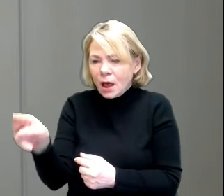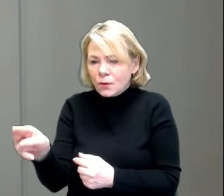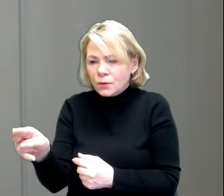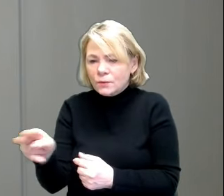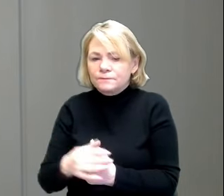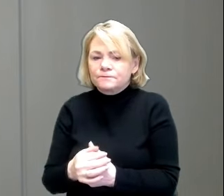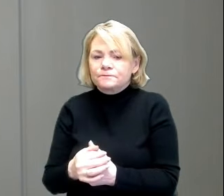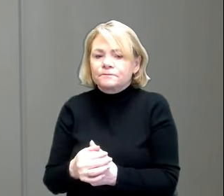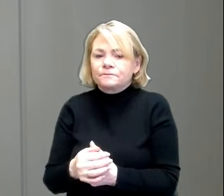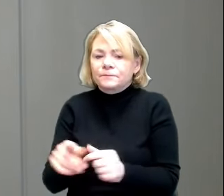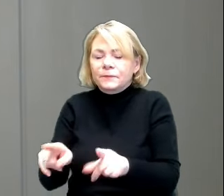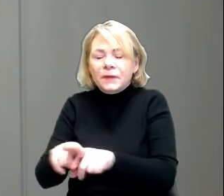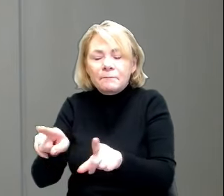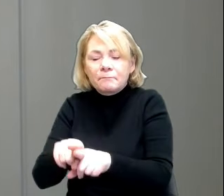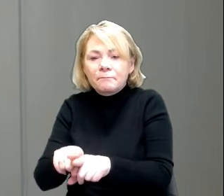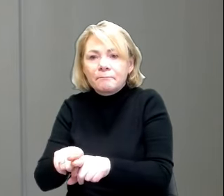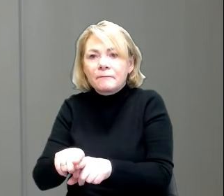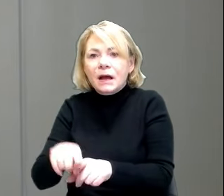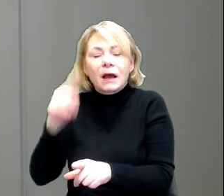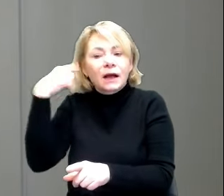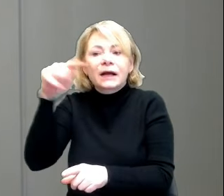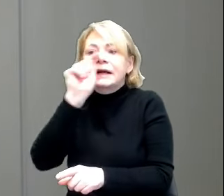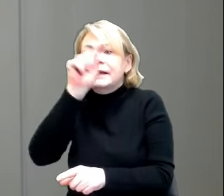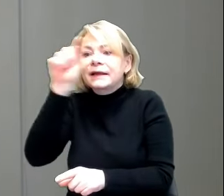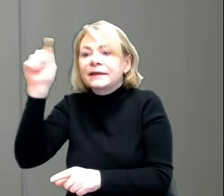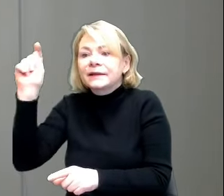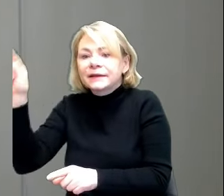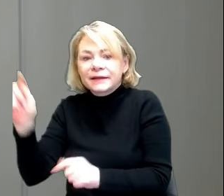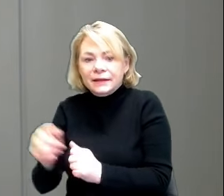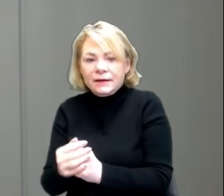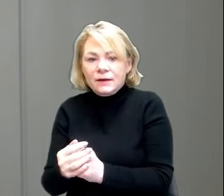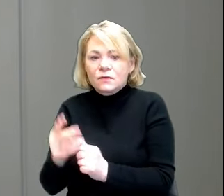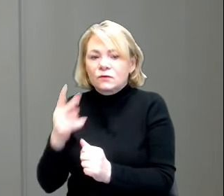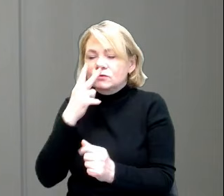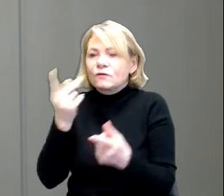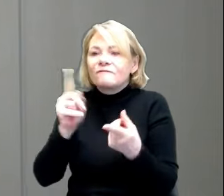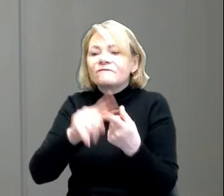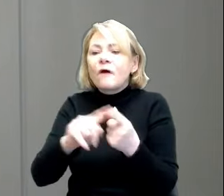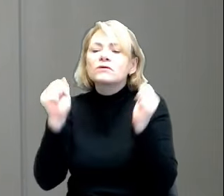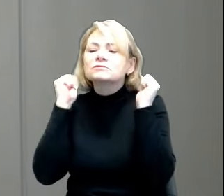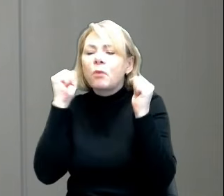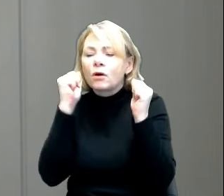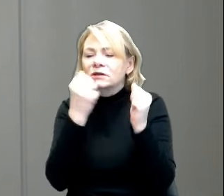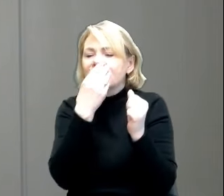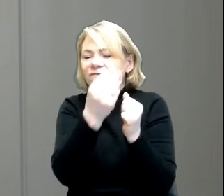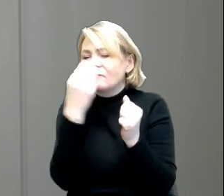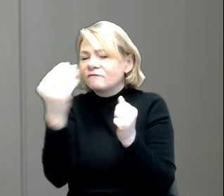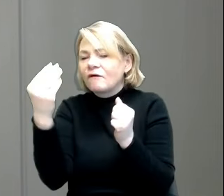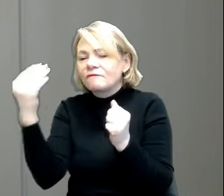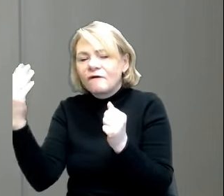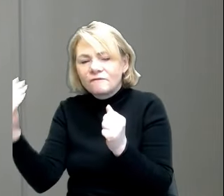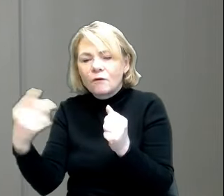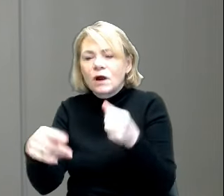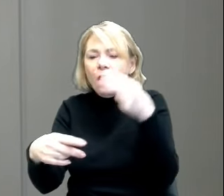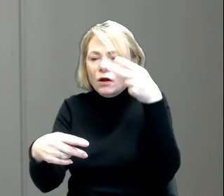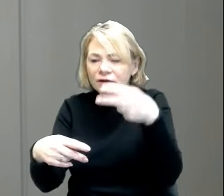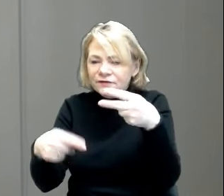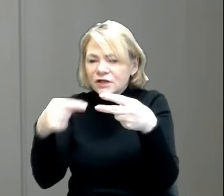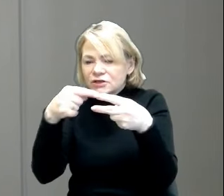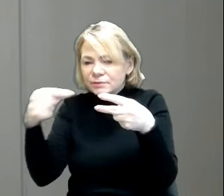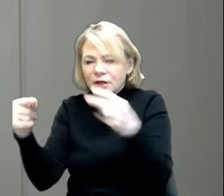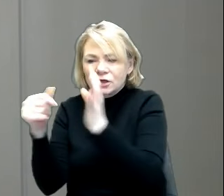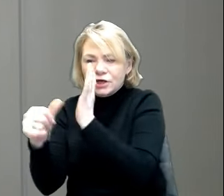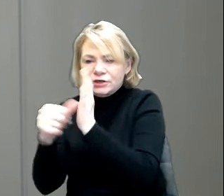visi kiti tiekėjai kurie priklausomai nuo sporto šakų gauna nuo 20 € iki 60